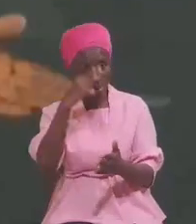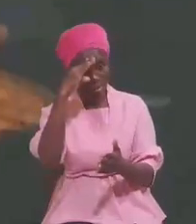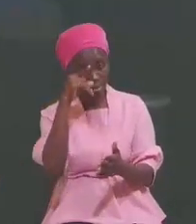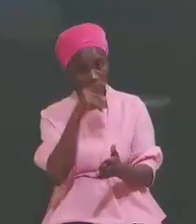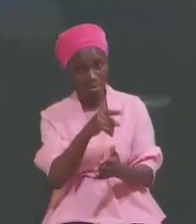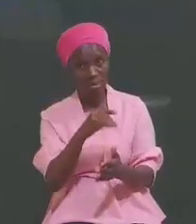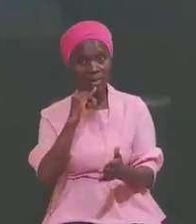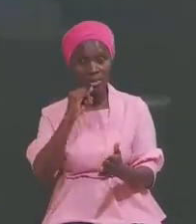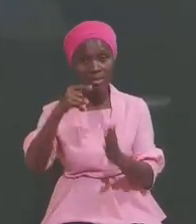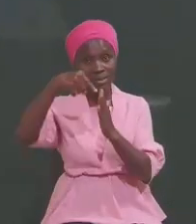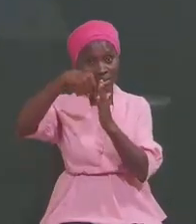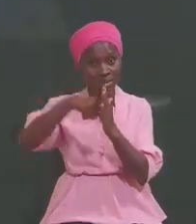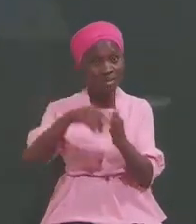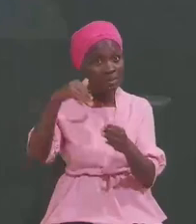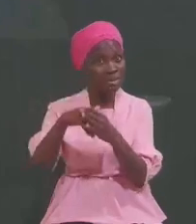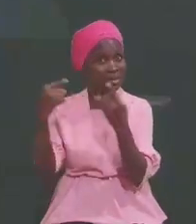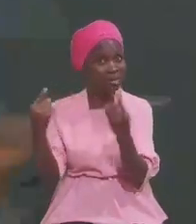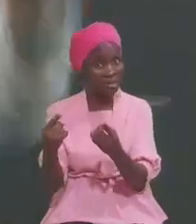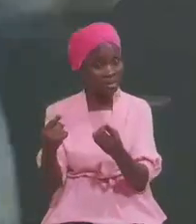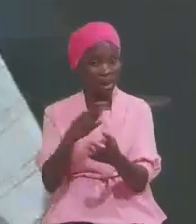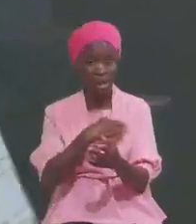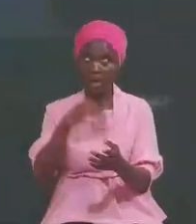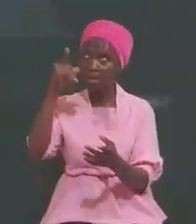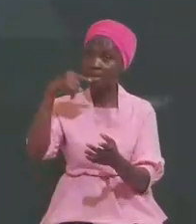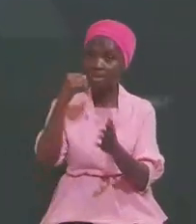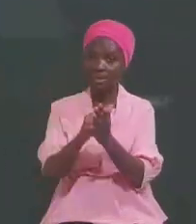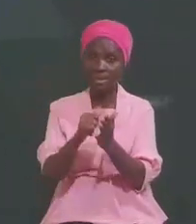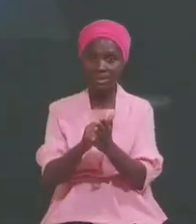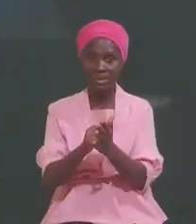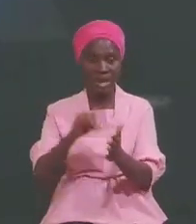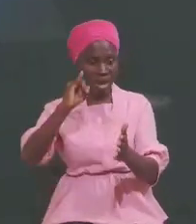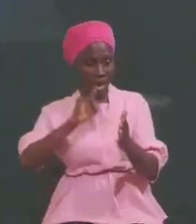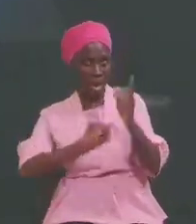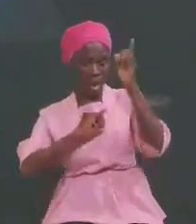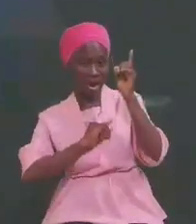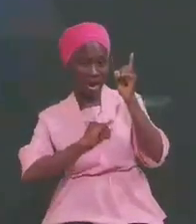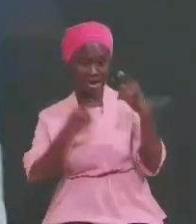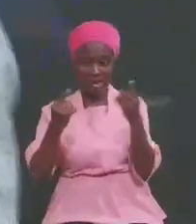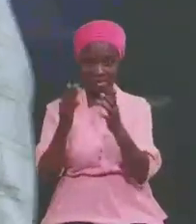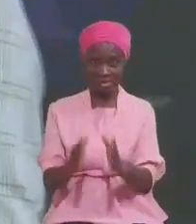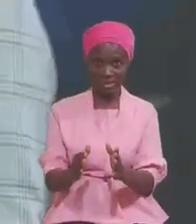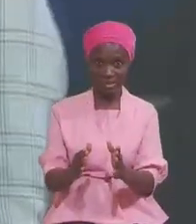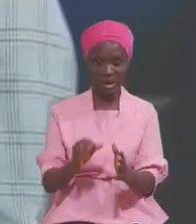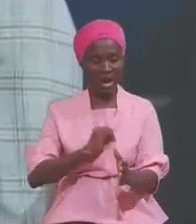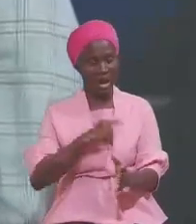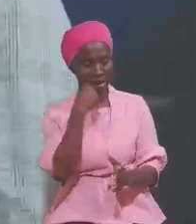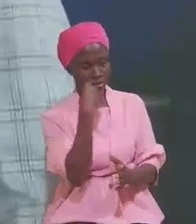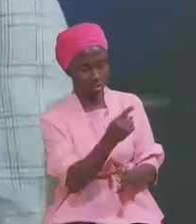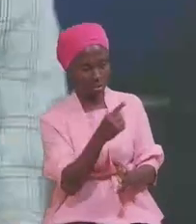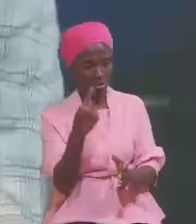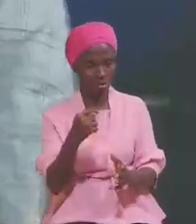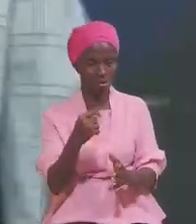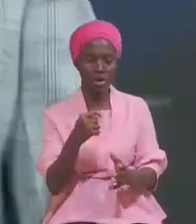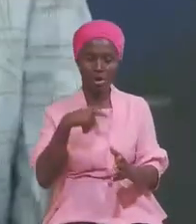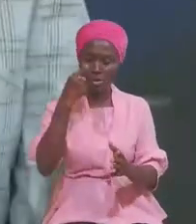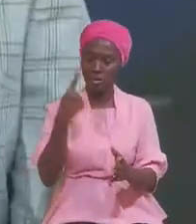est ancré dans le péché, il dit, moi le pécheur, je dis au Dieu